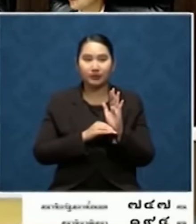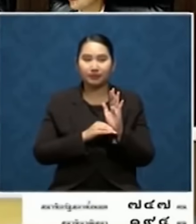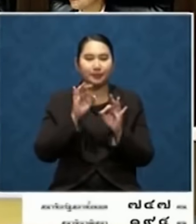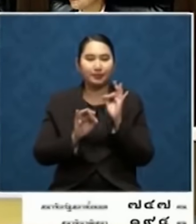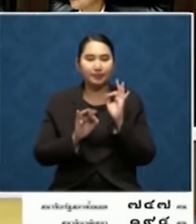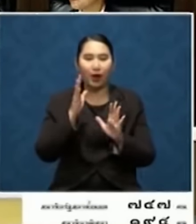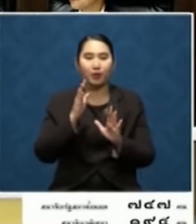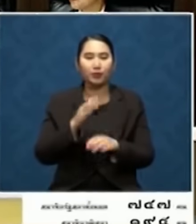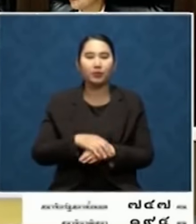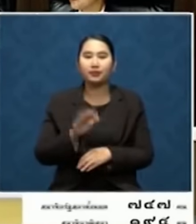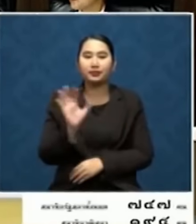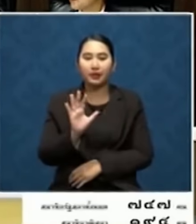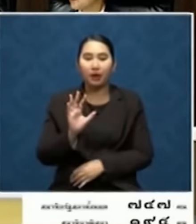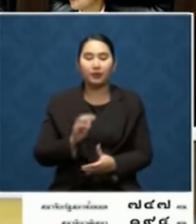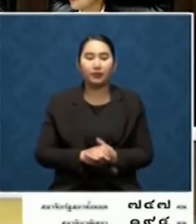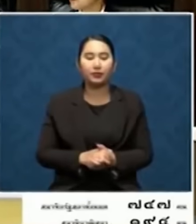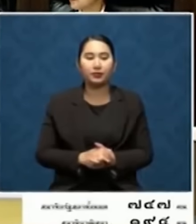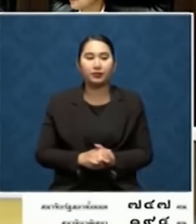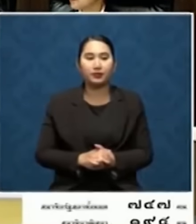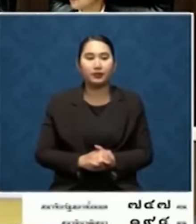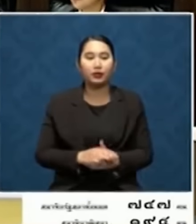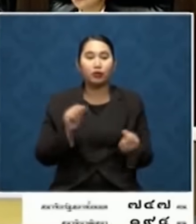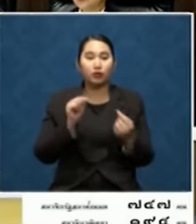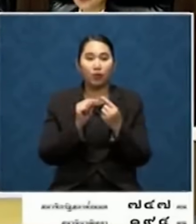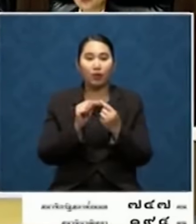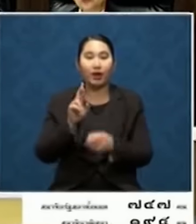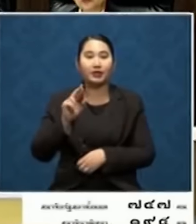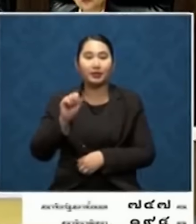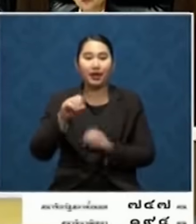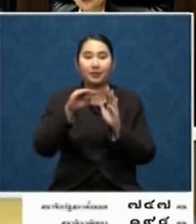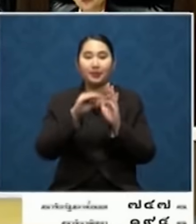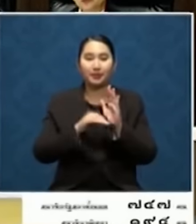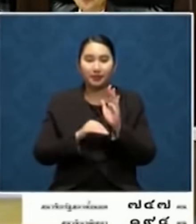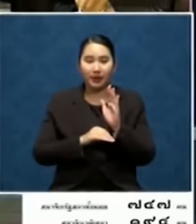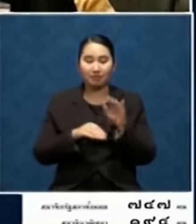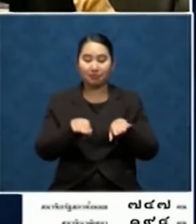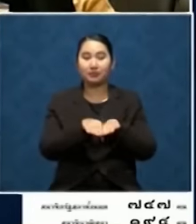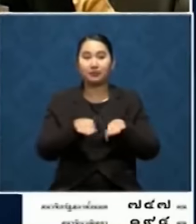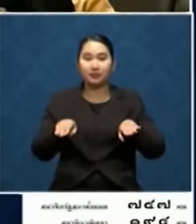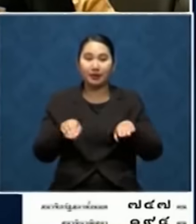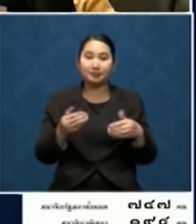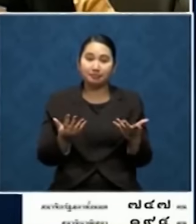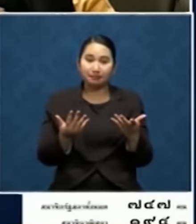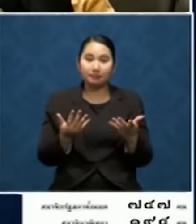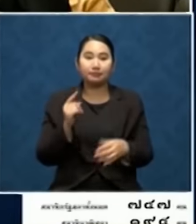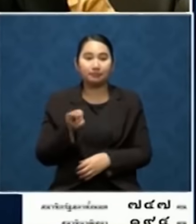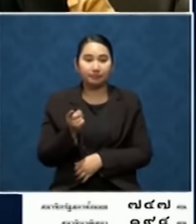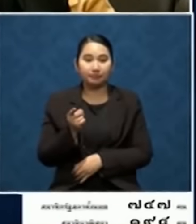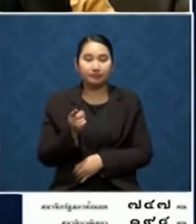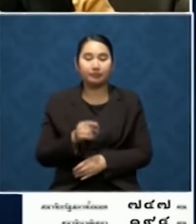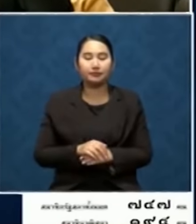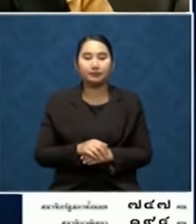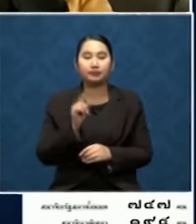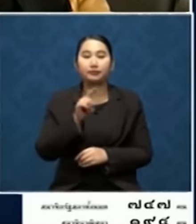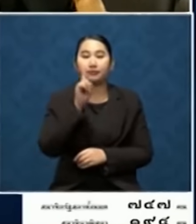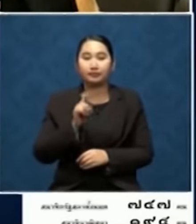เลยครับเราจะทําลายหลักการของรัฐสภาสร้างบรรทัดฐานกันแบบนี้จริงๆเหรอครับ